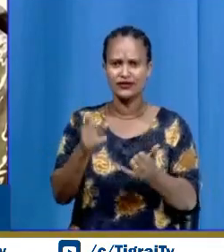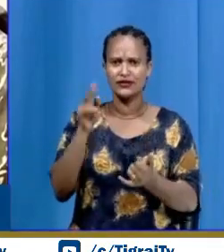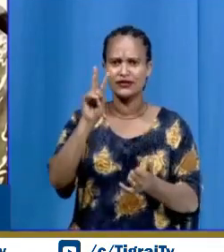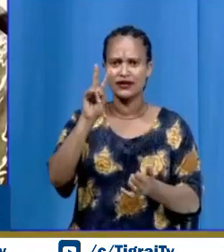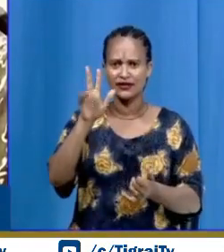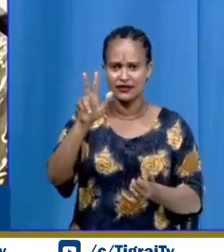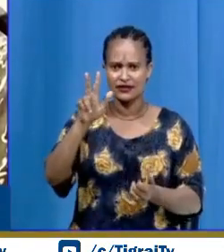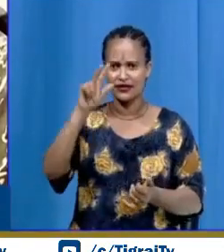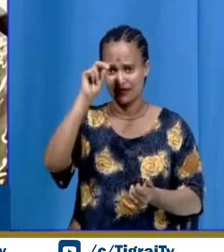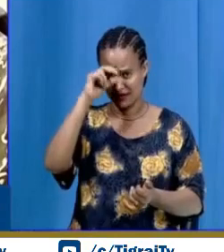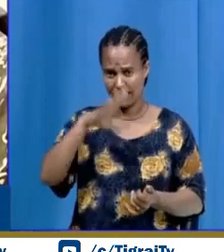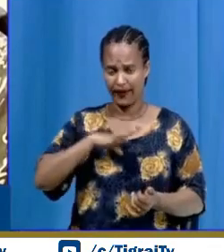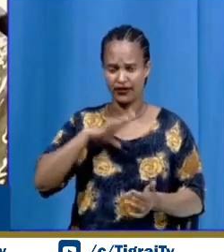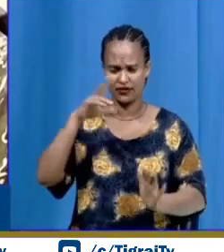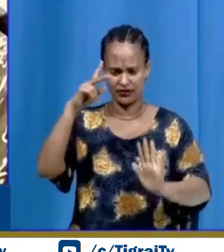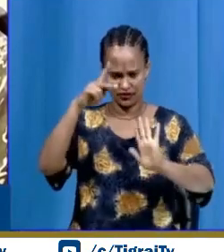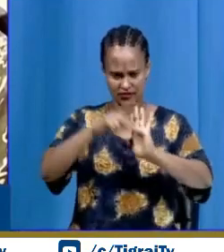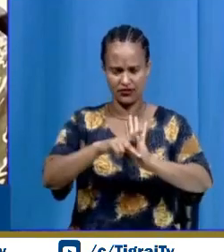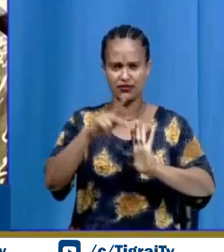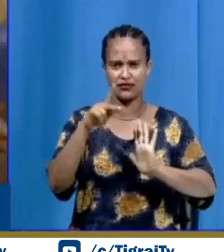ሰባት